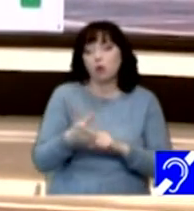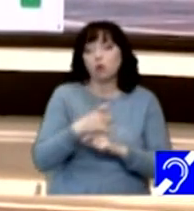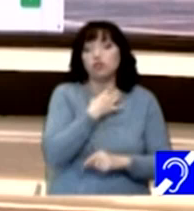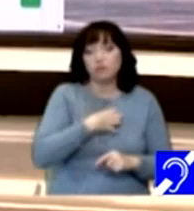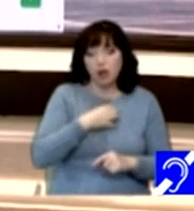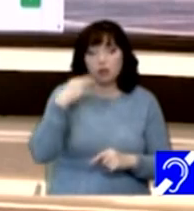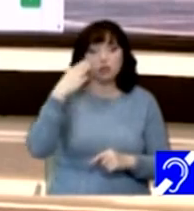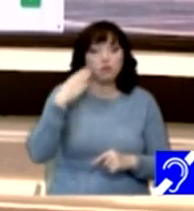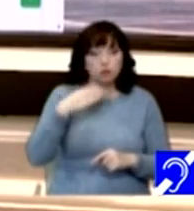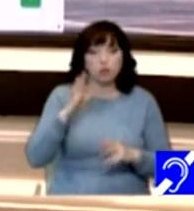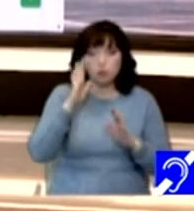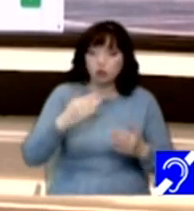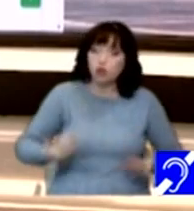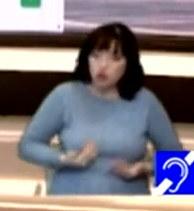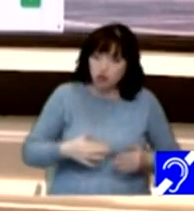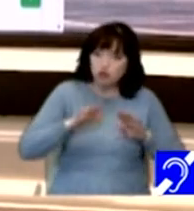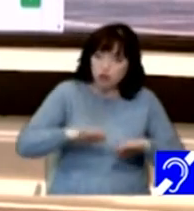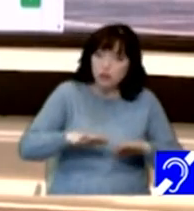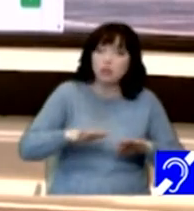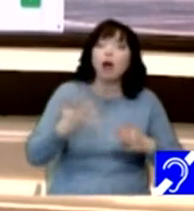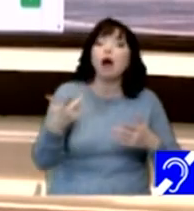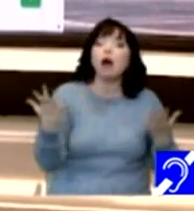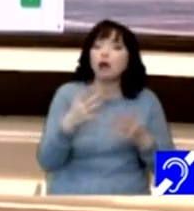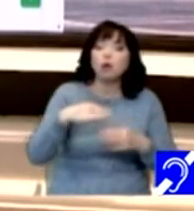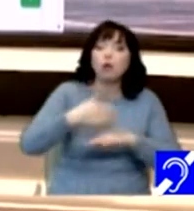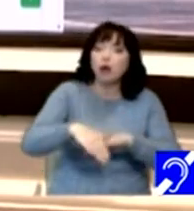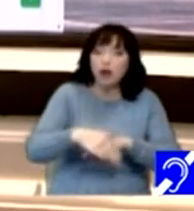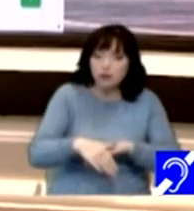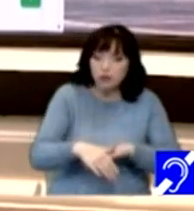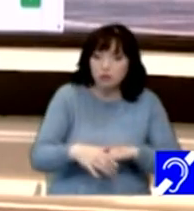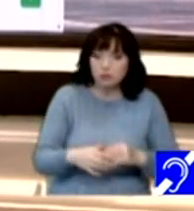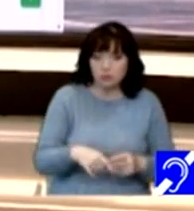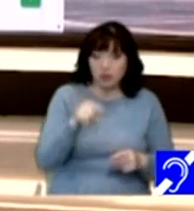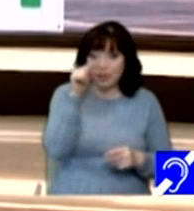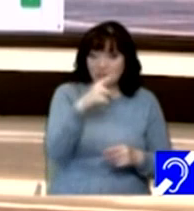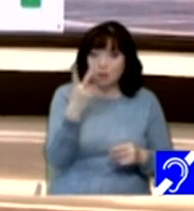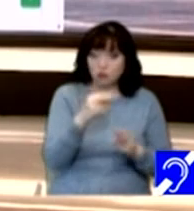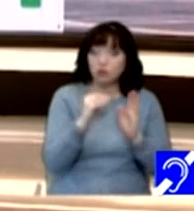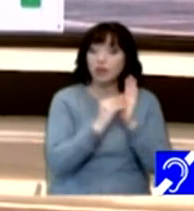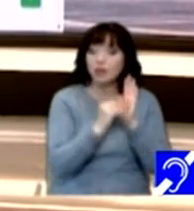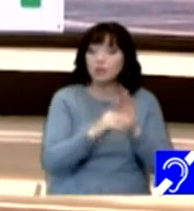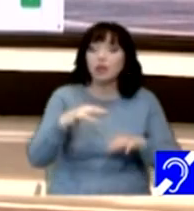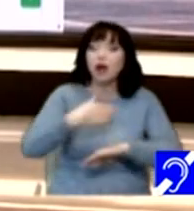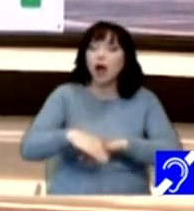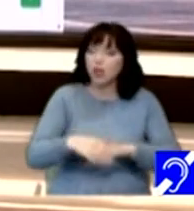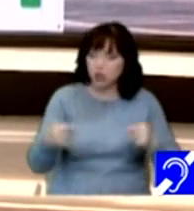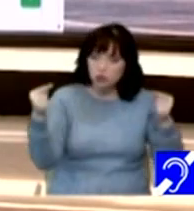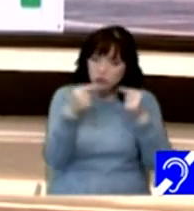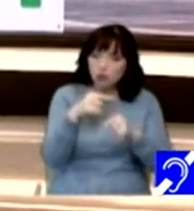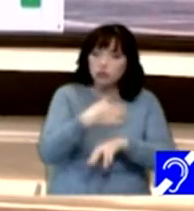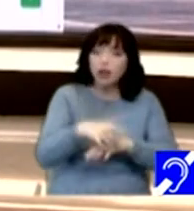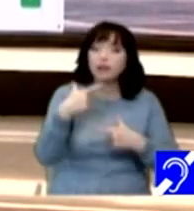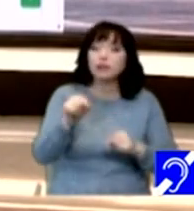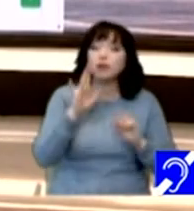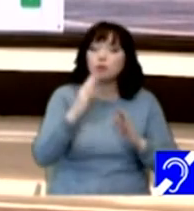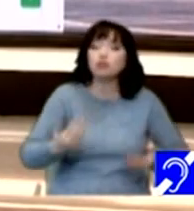în România voi locui la următoarea adresă. Da, să mergem puțin mai departe. Iar aici va trebui să scrieți adresa exactă la care veți sta